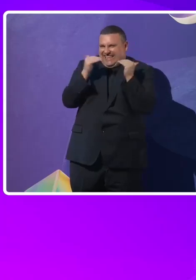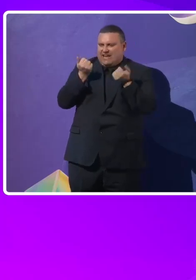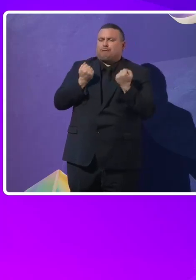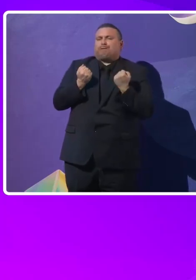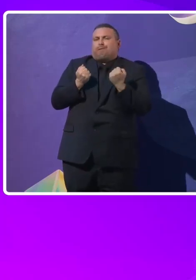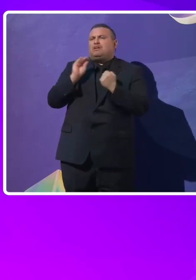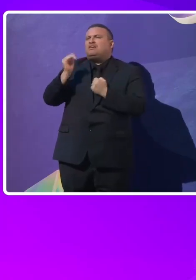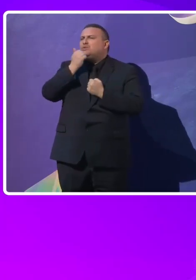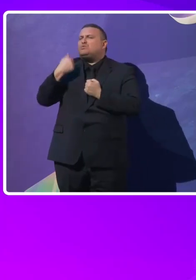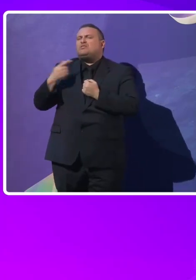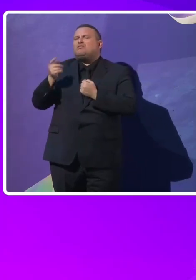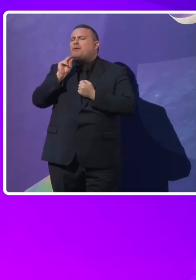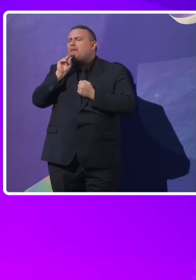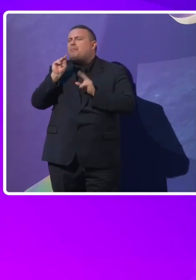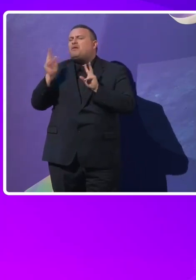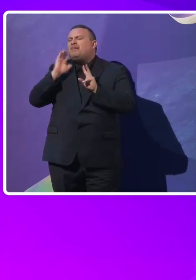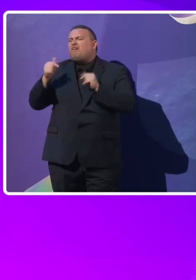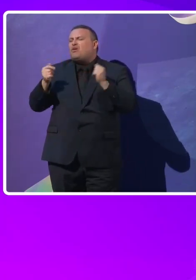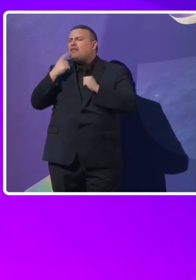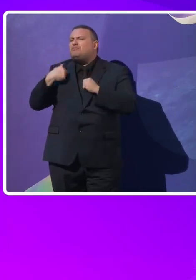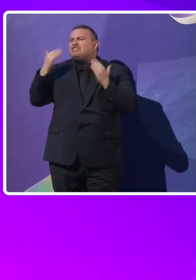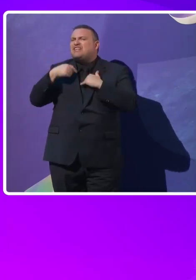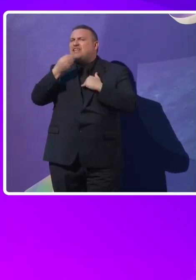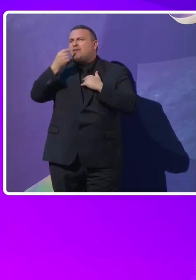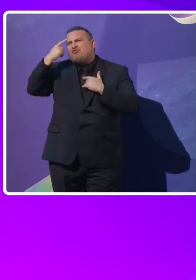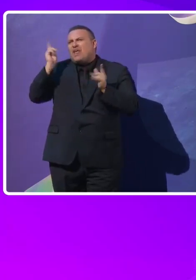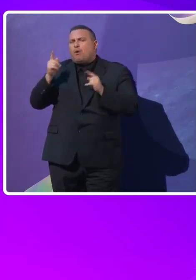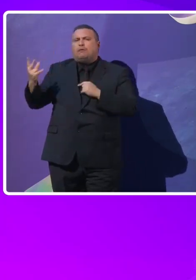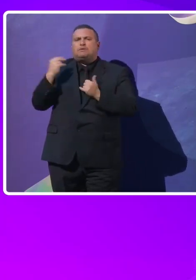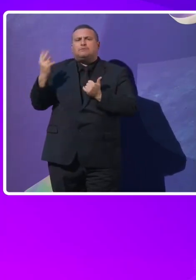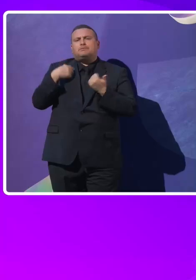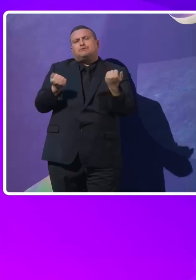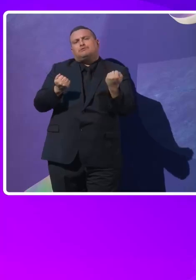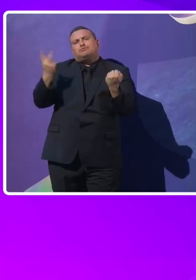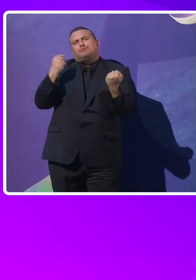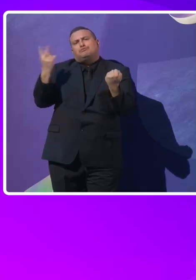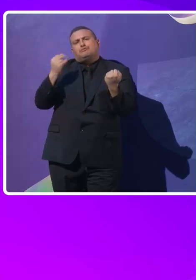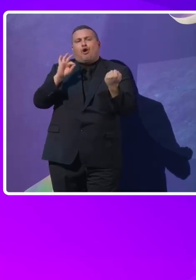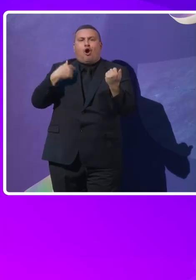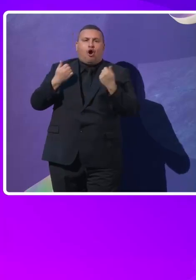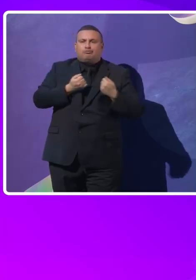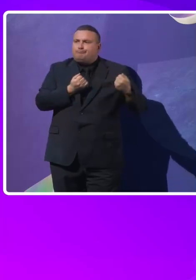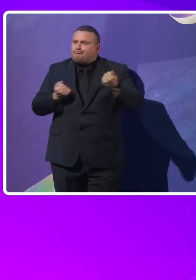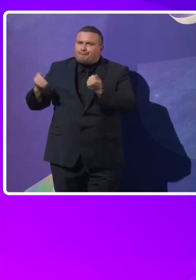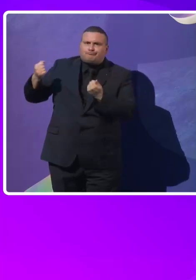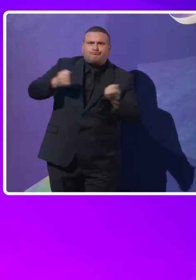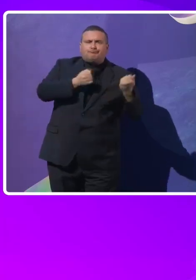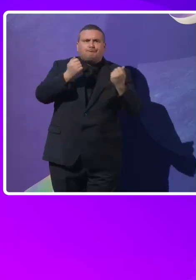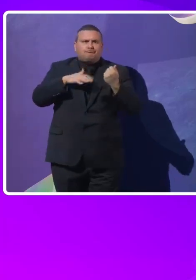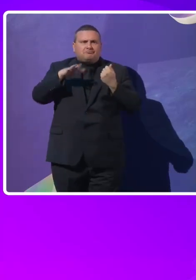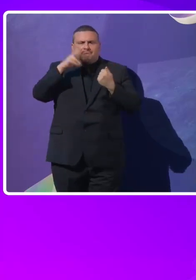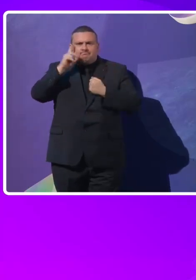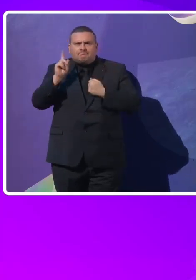cosa potrei mangiare e cucinarmi per la cena piuttosto che avere delle informazioni mentre mi muovo con la macchina per andare in un